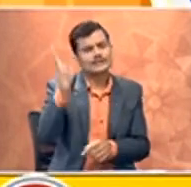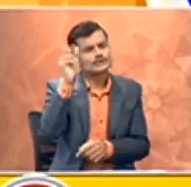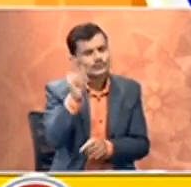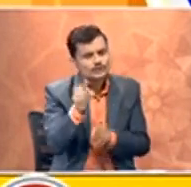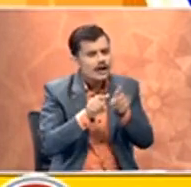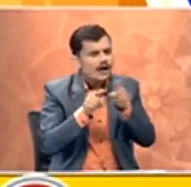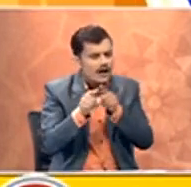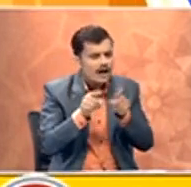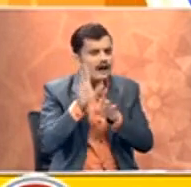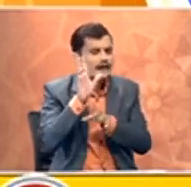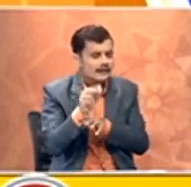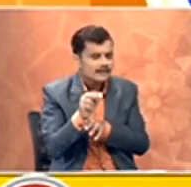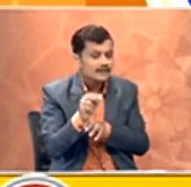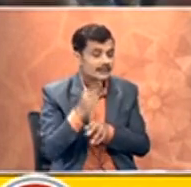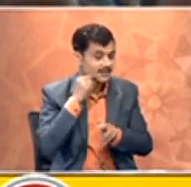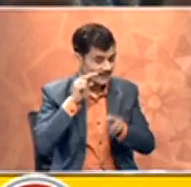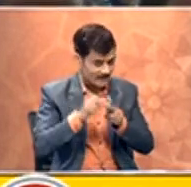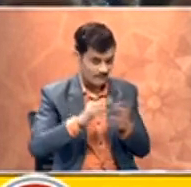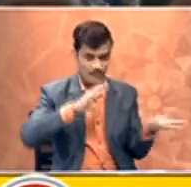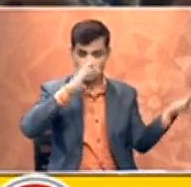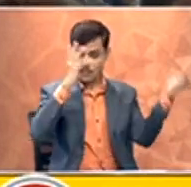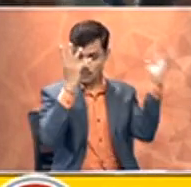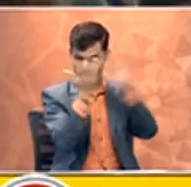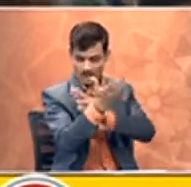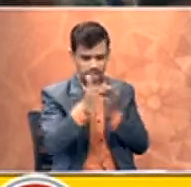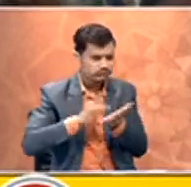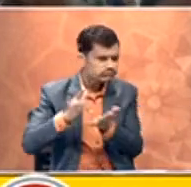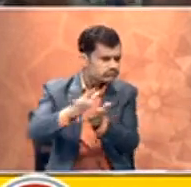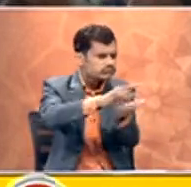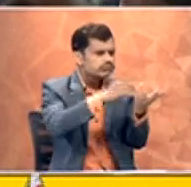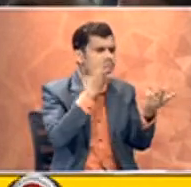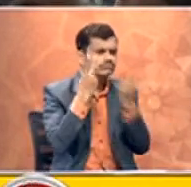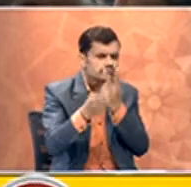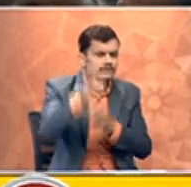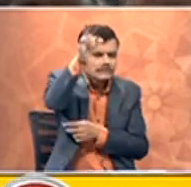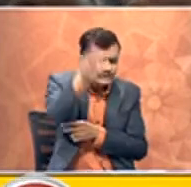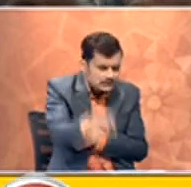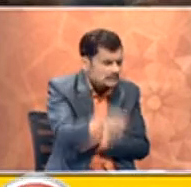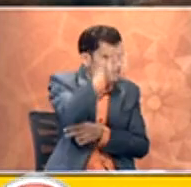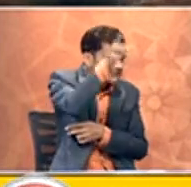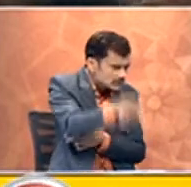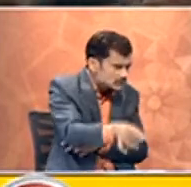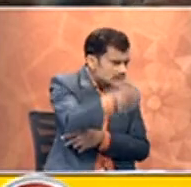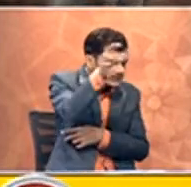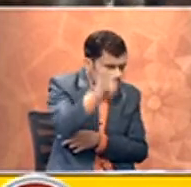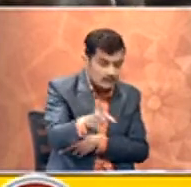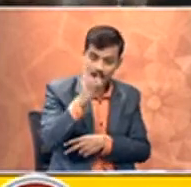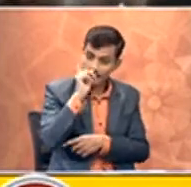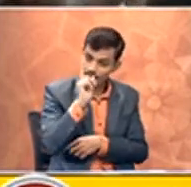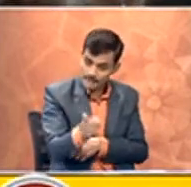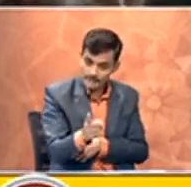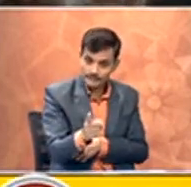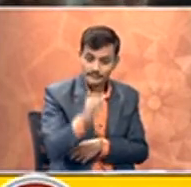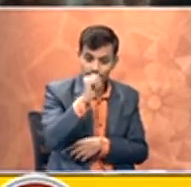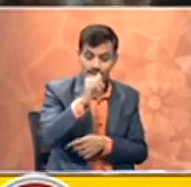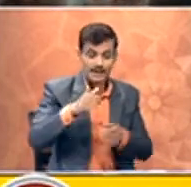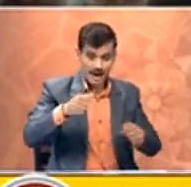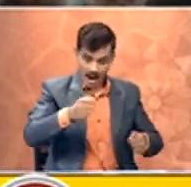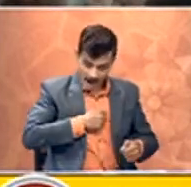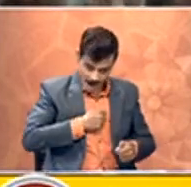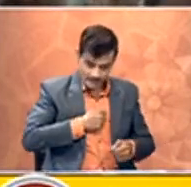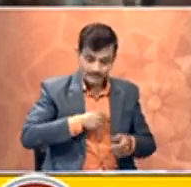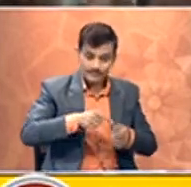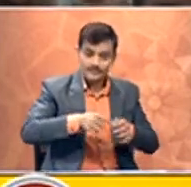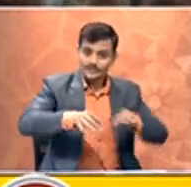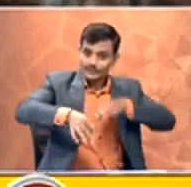हैं, हम भले ही दुनिया का कोना कोना छान ले, लेकिन अपने ही शहर या राज्य